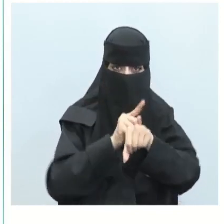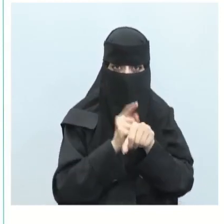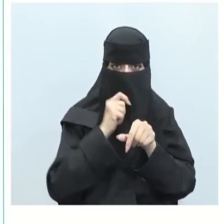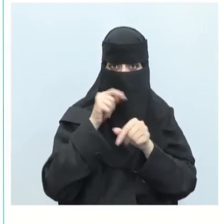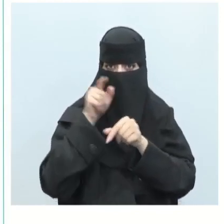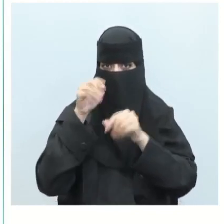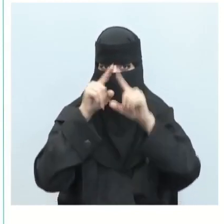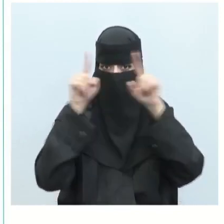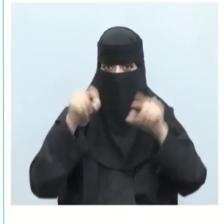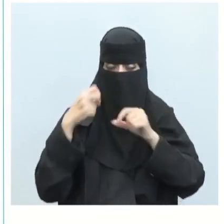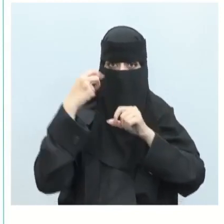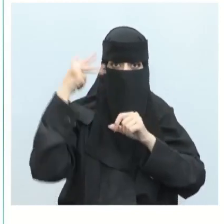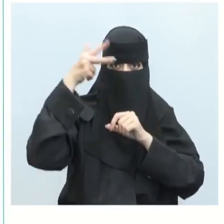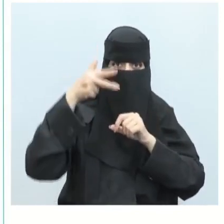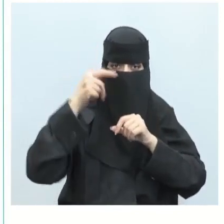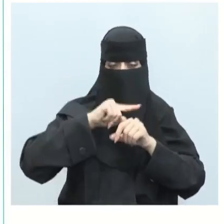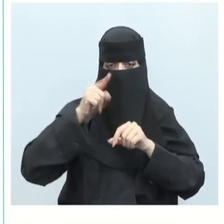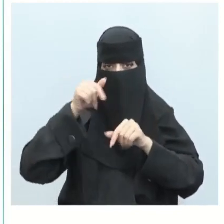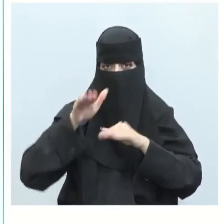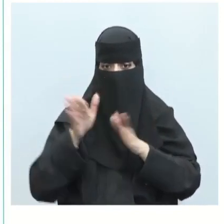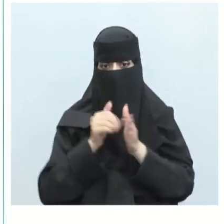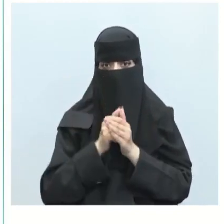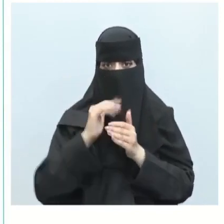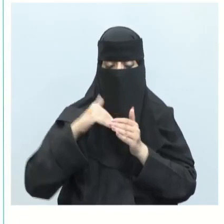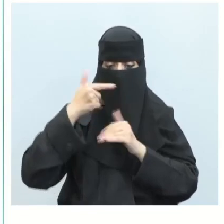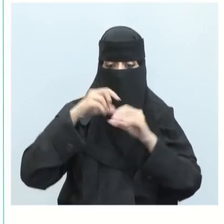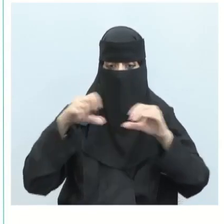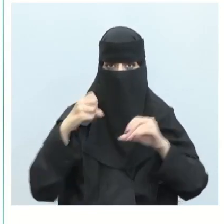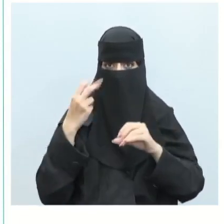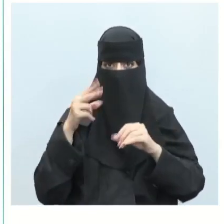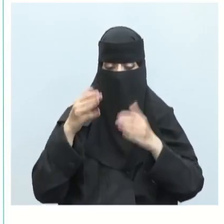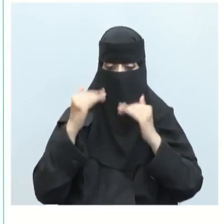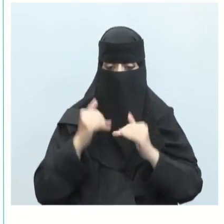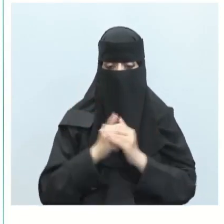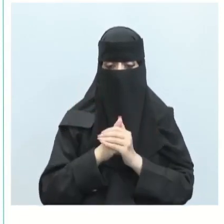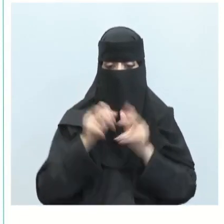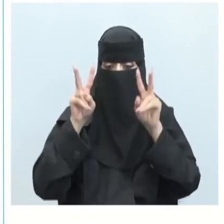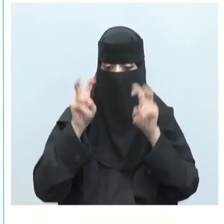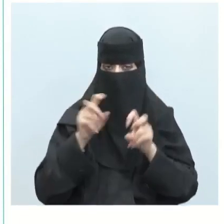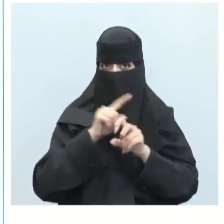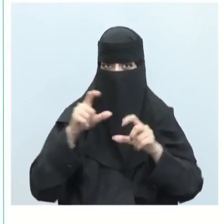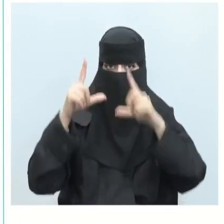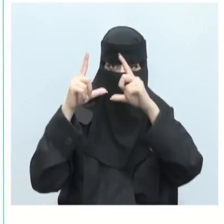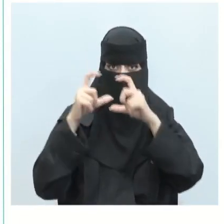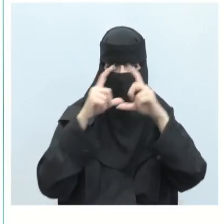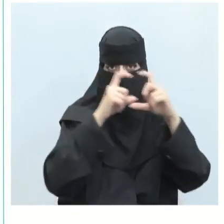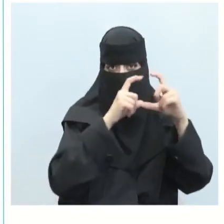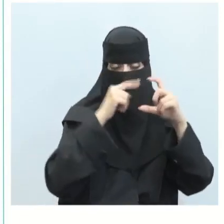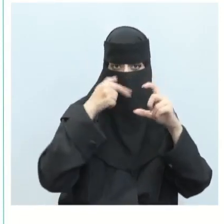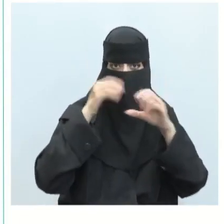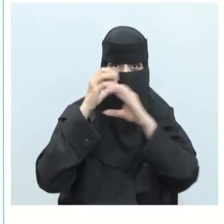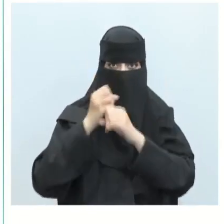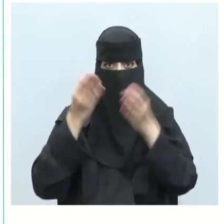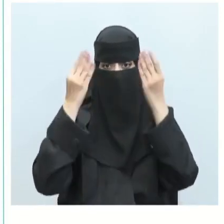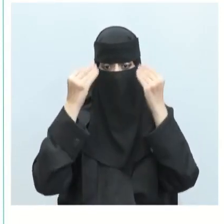ومشاهده مقطع فيديو وما الى ذلك في الفقره الثانيه الفقره الثالثه توقف عن التقاط الحزم واحفظ